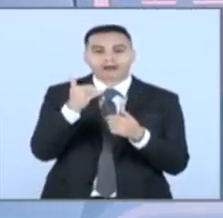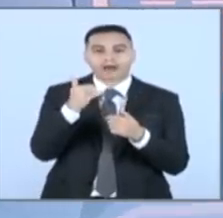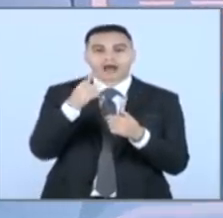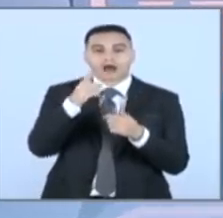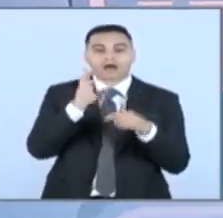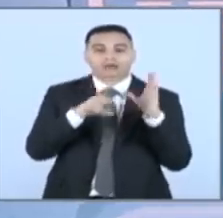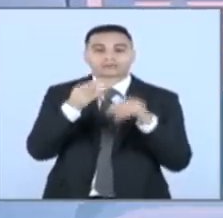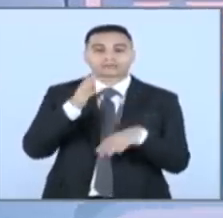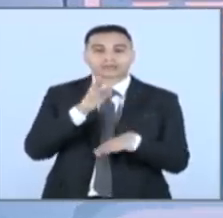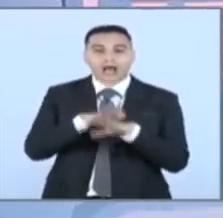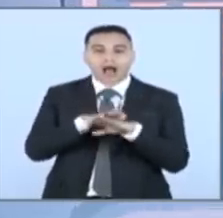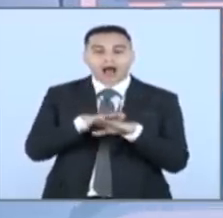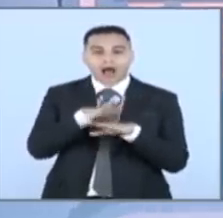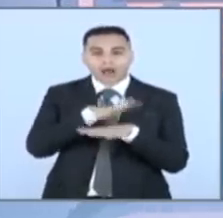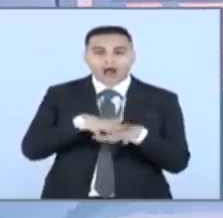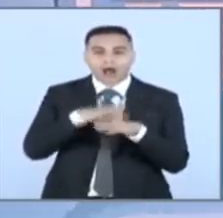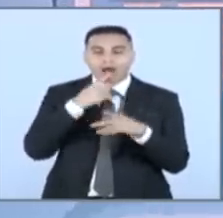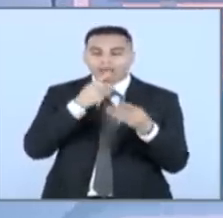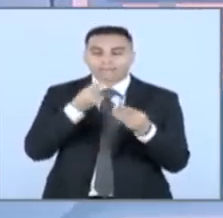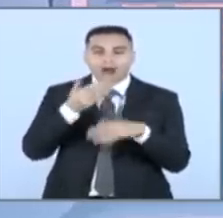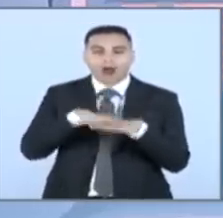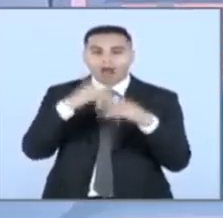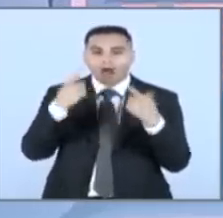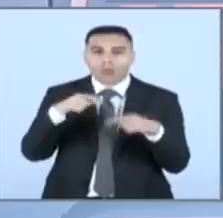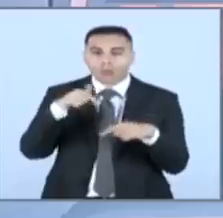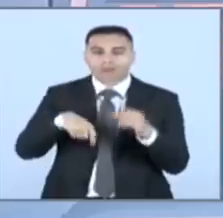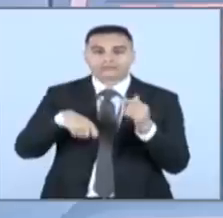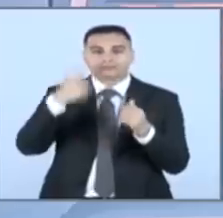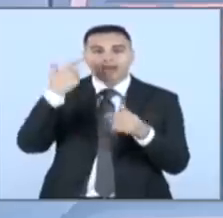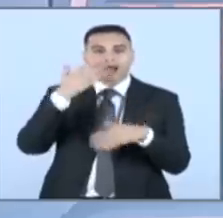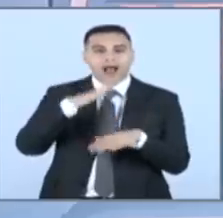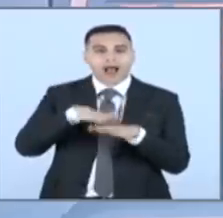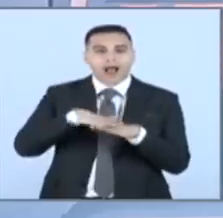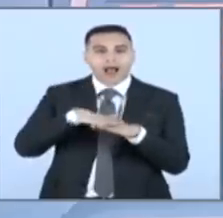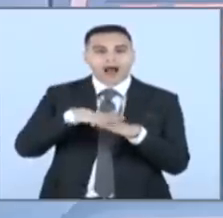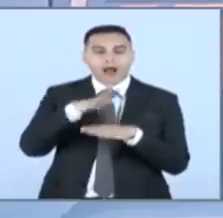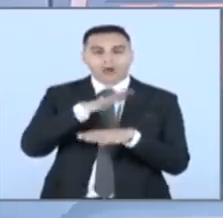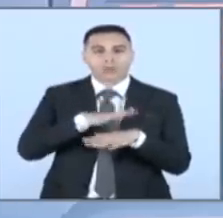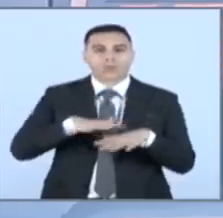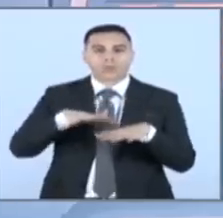قصائد عن عذاب الأوطان تحت جحيم السلطة.